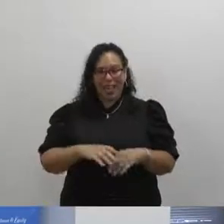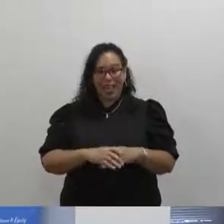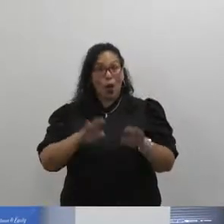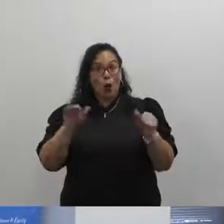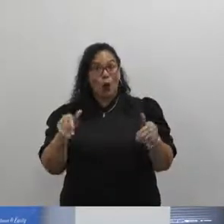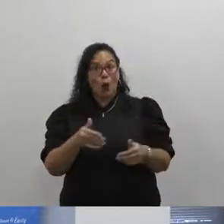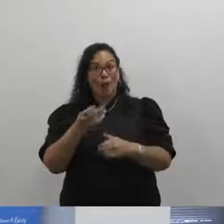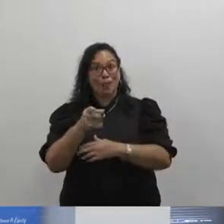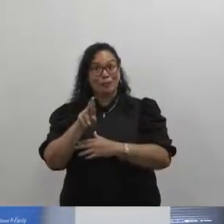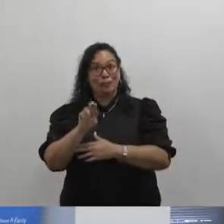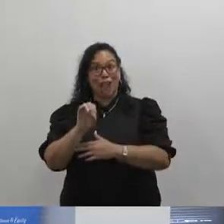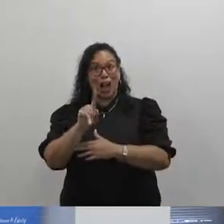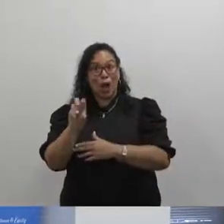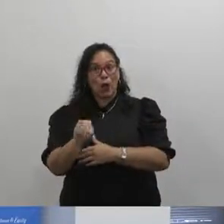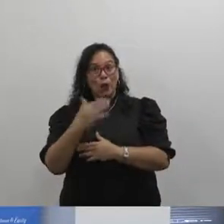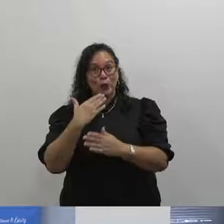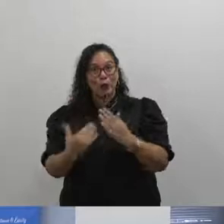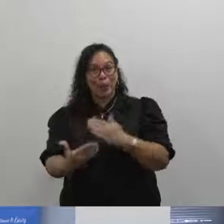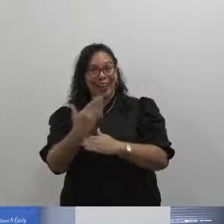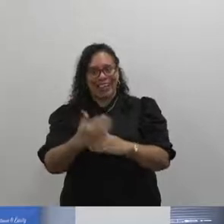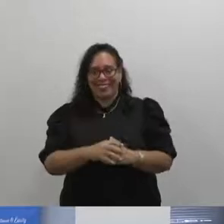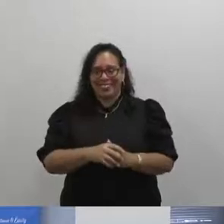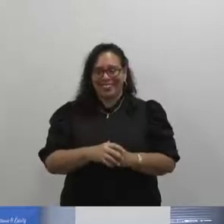xôm xóa cúm chụp môn lục ọt thờ